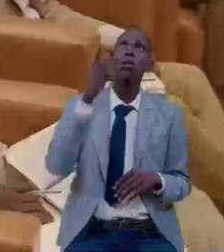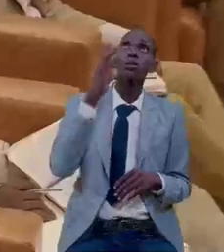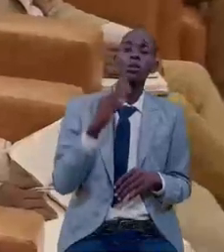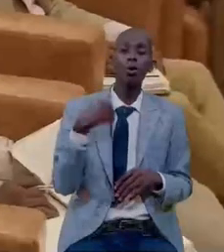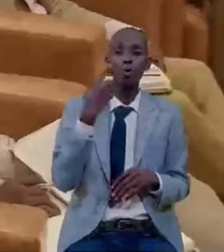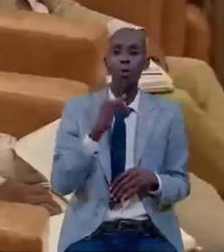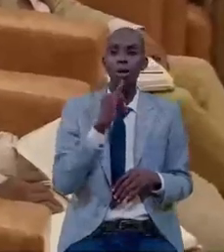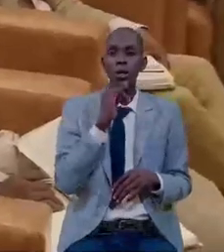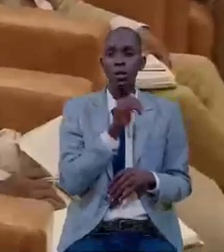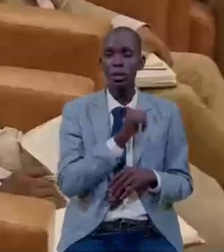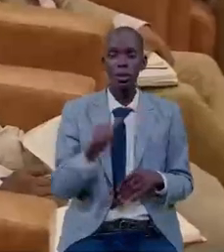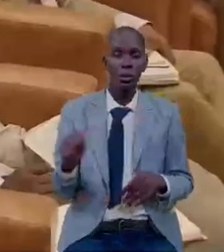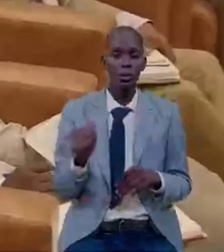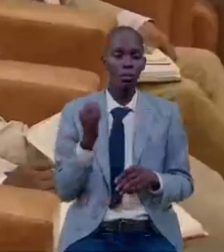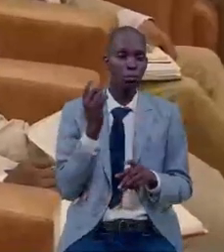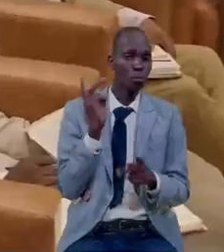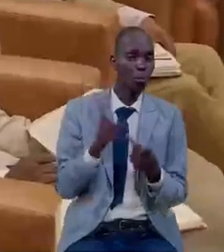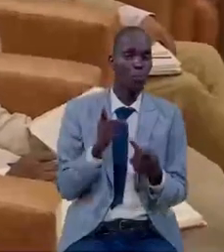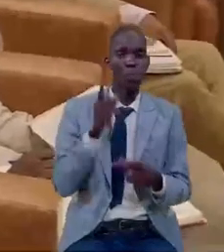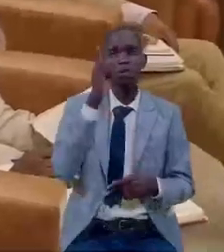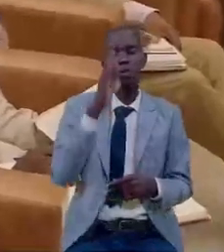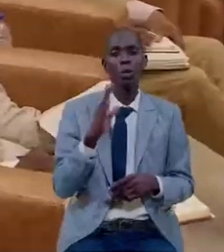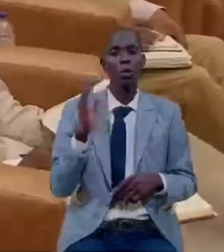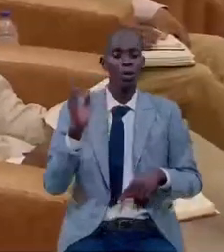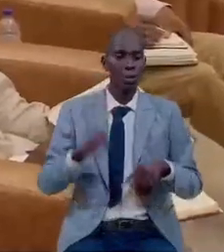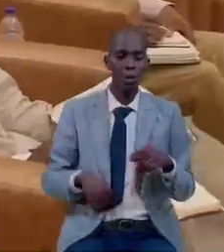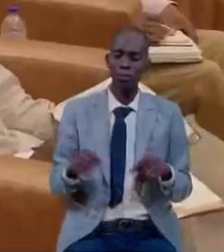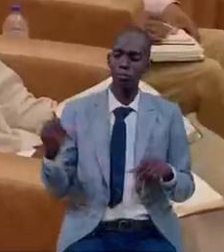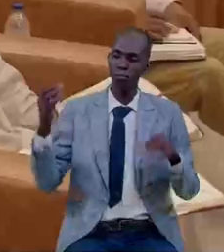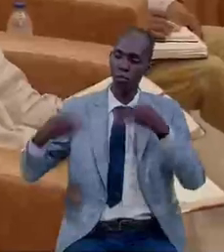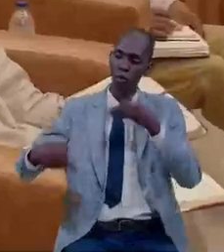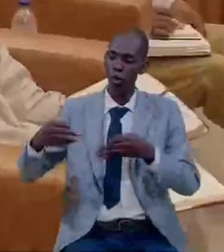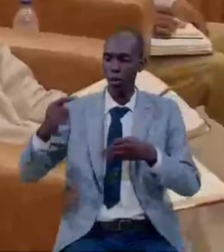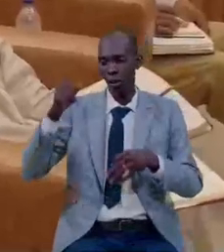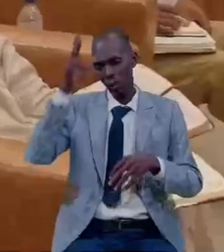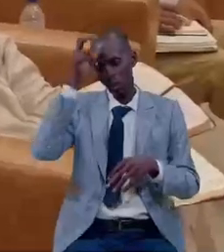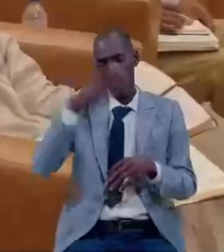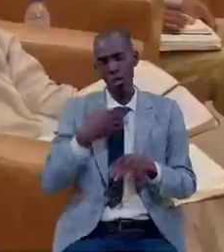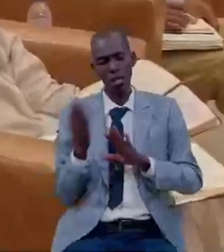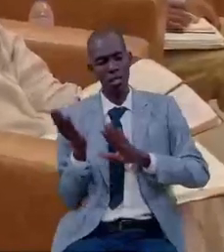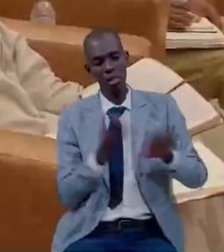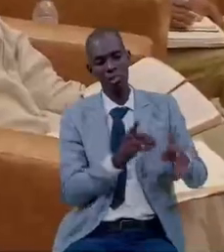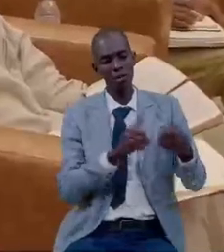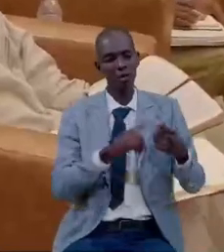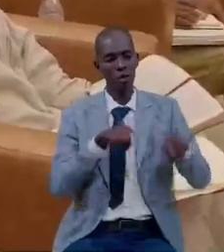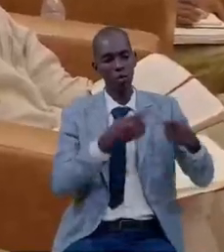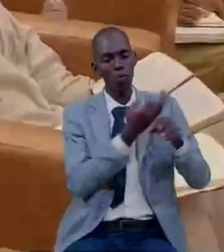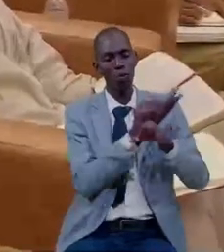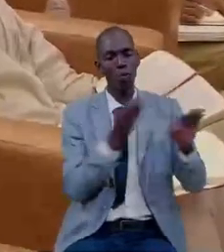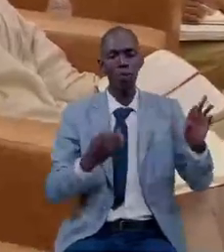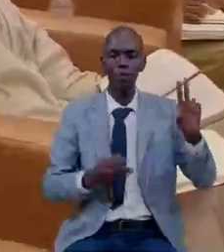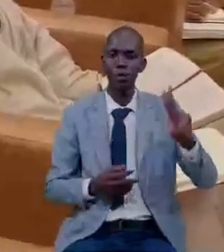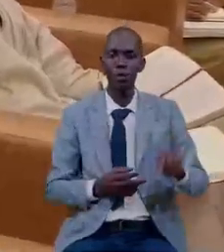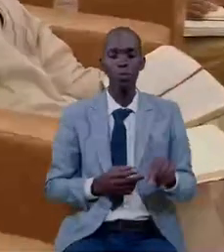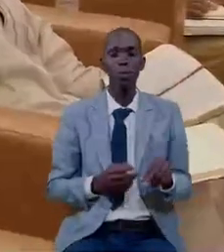le Dieu de justice, ne peut pas condamner ces démons et te faire aller impuni. Nous